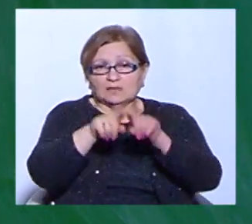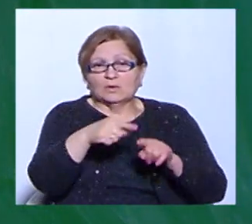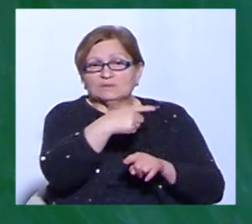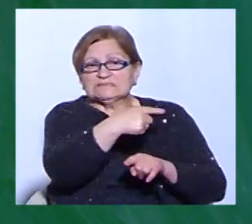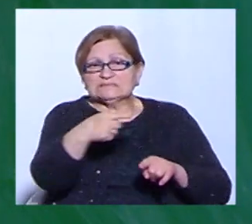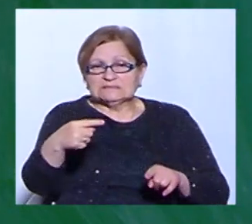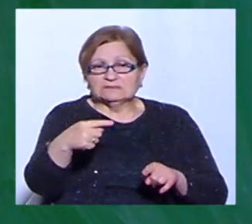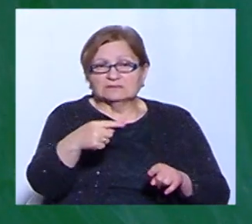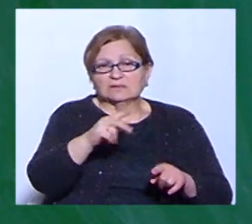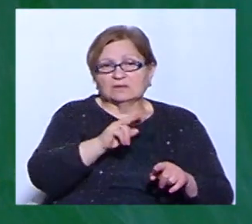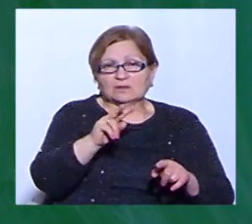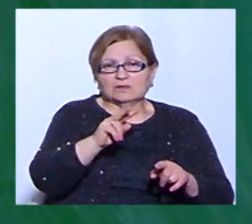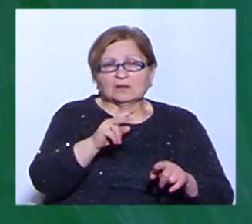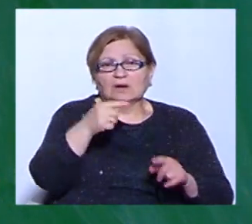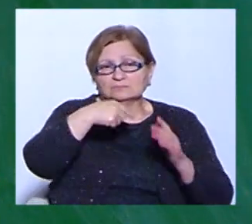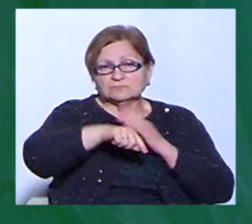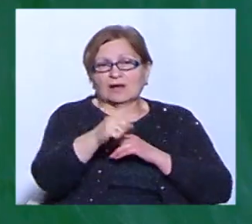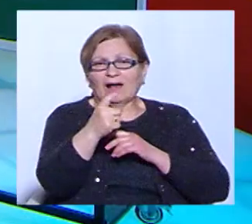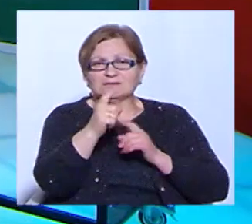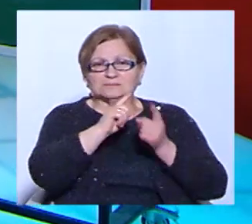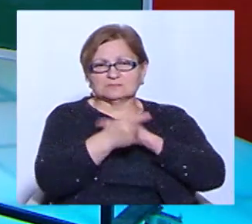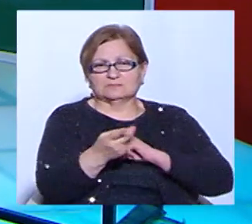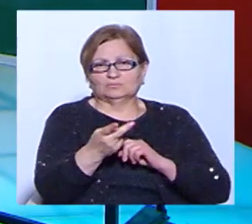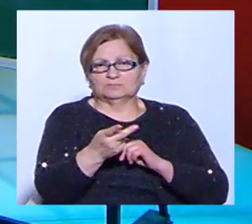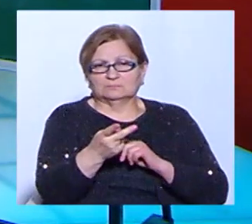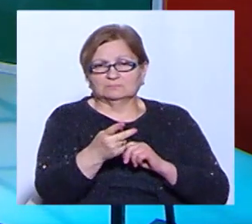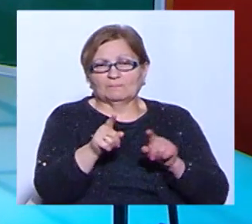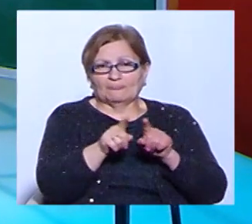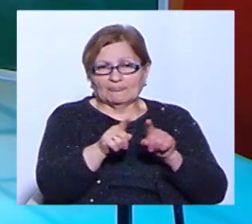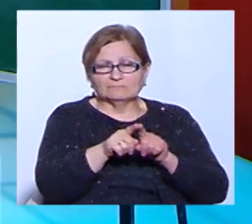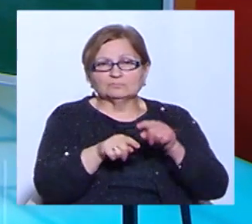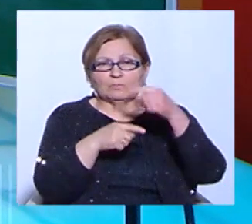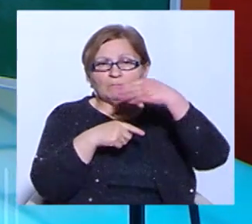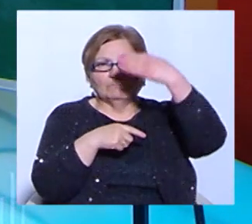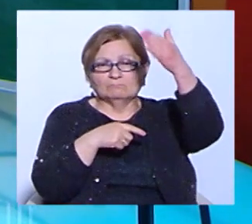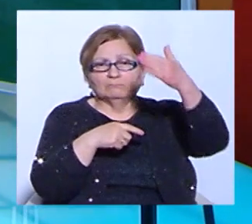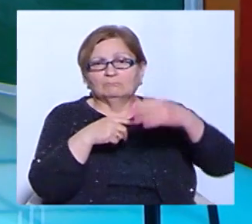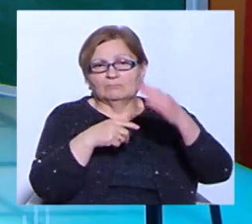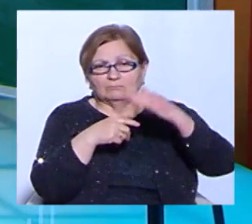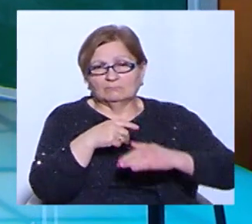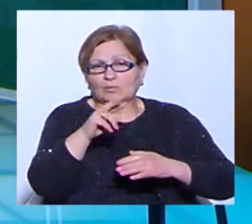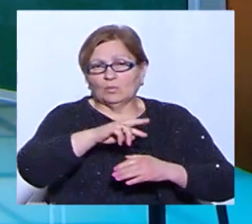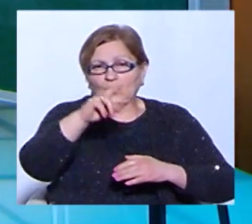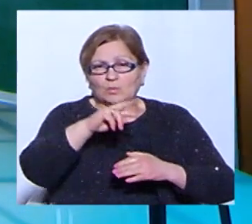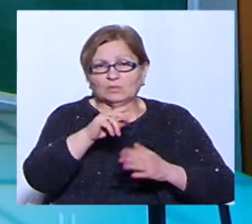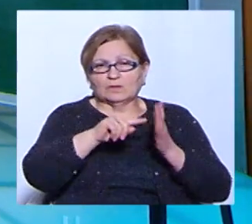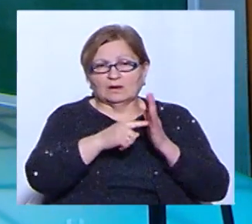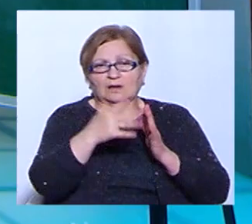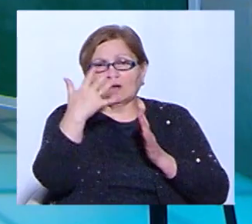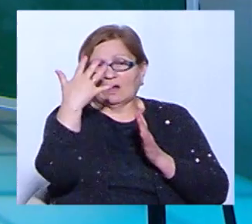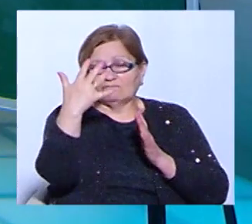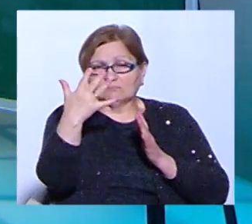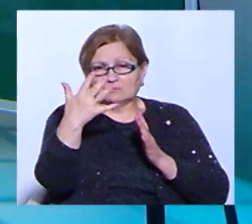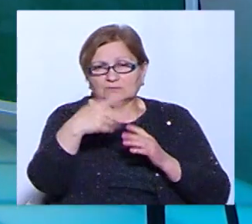სახით, რომელსაც მნიშვნელში ექნება 100. ამისათვის მრიცხველის და მნიშვნელის გავამრავლე 5-ზე. მივიღეთ